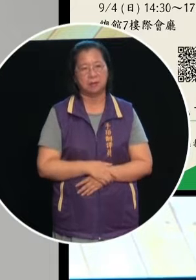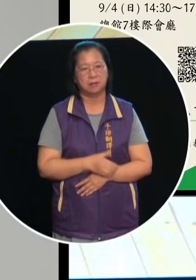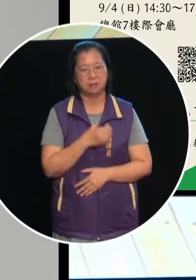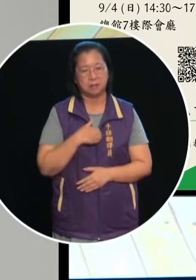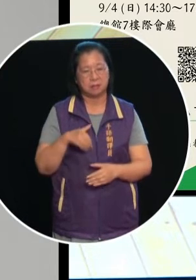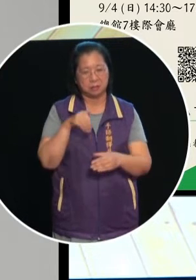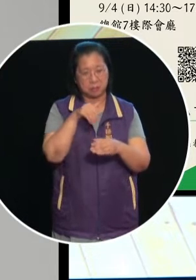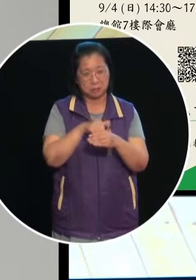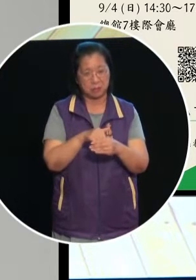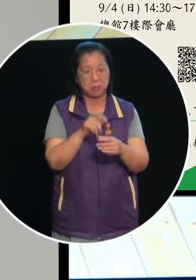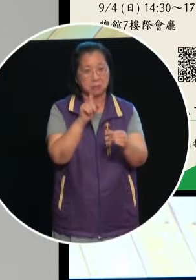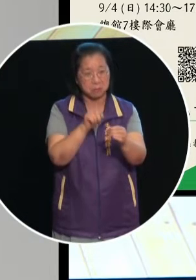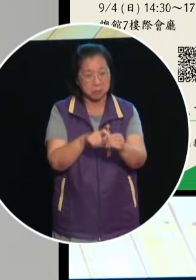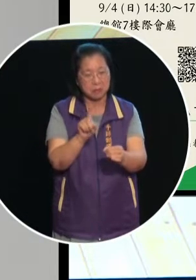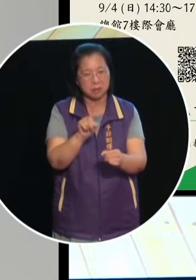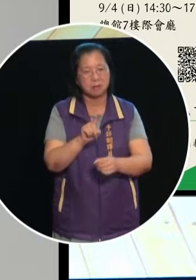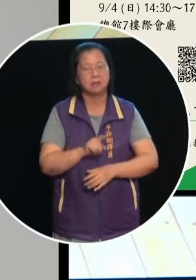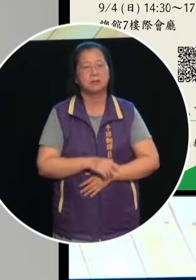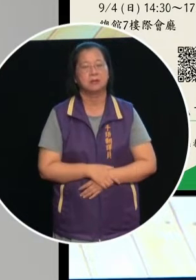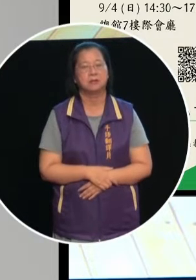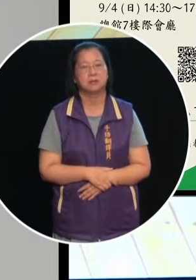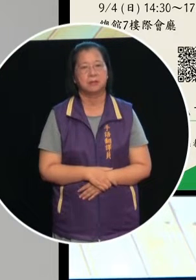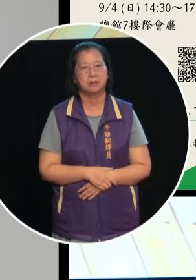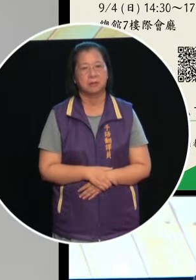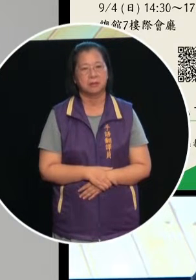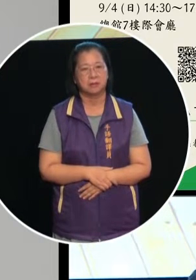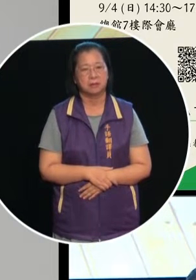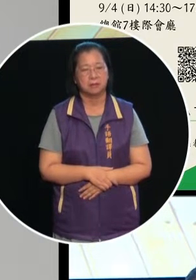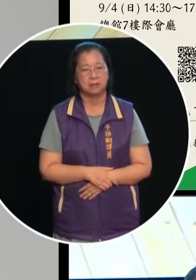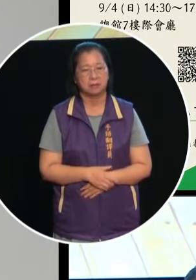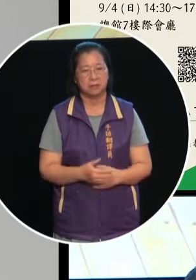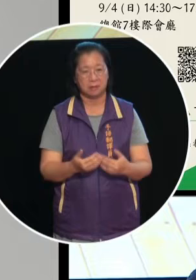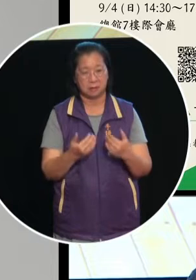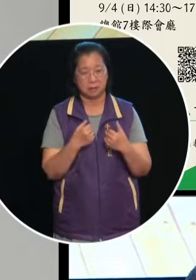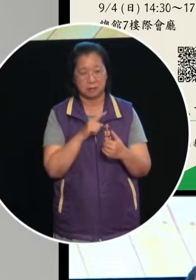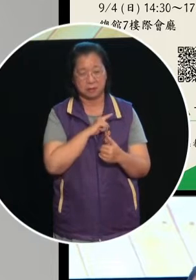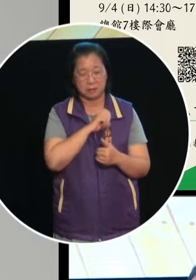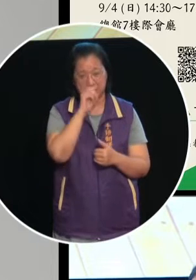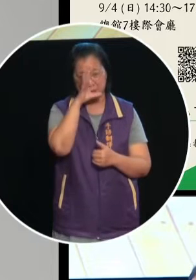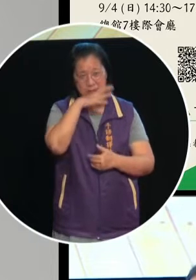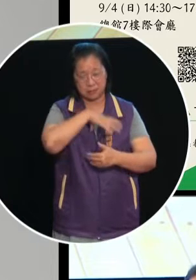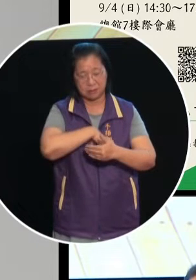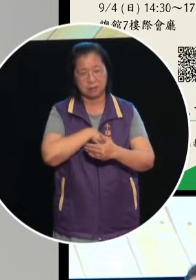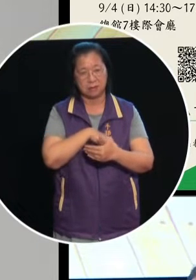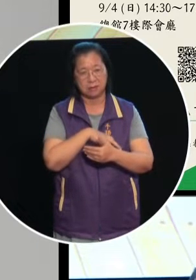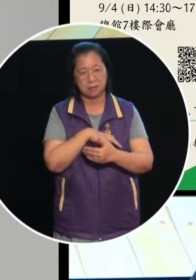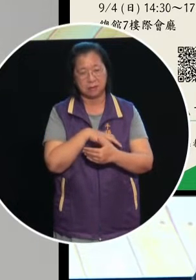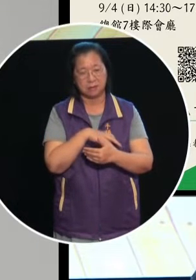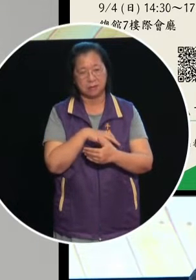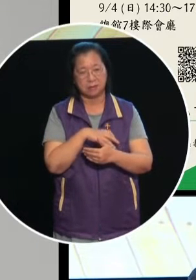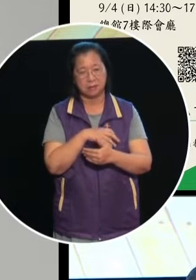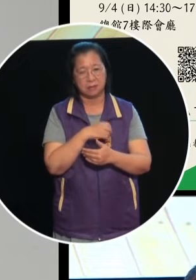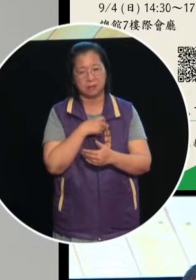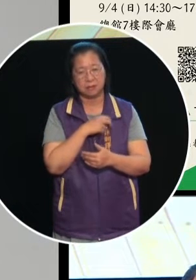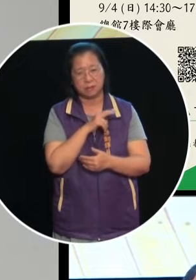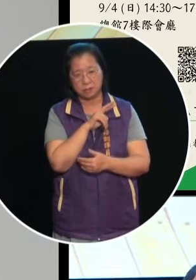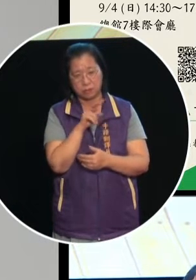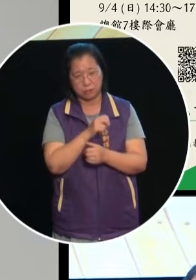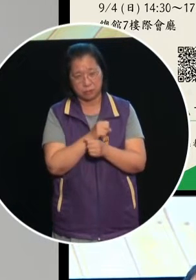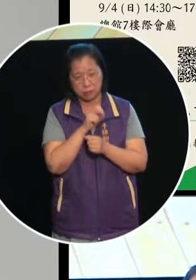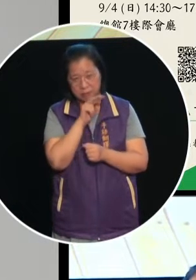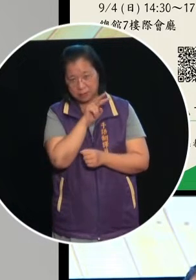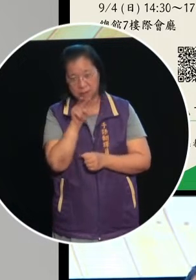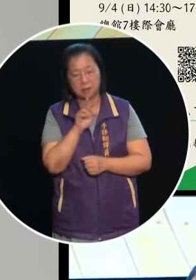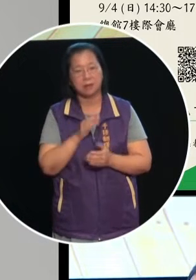目的，要给国内看，要给自己党内的人看，大概这些理由是中国人这次不是真的要打台